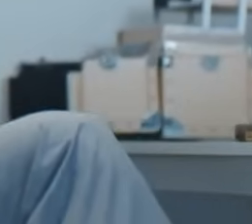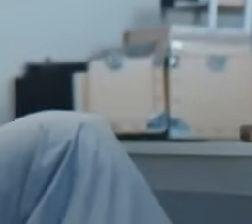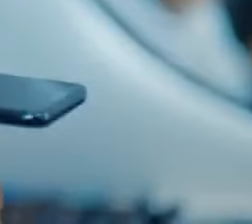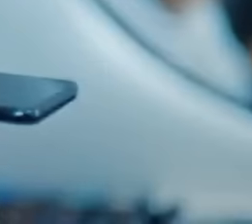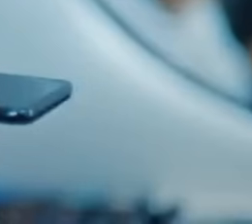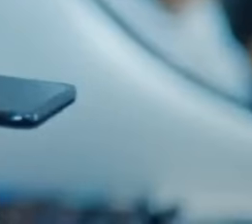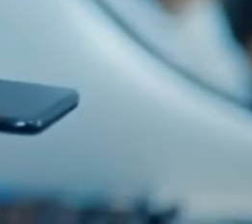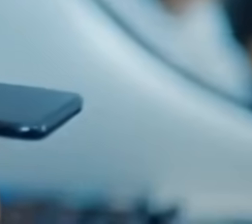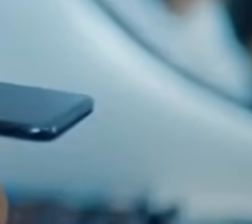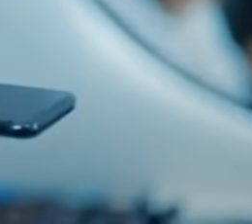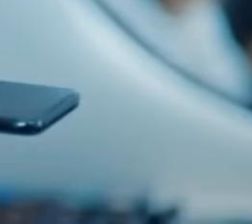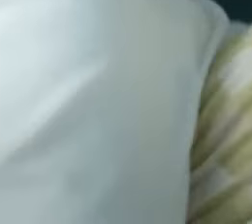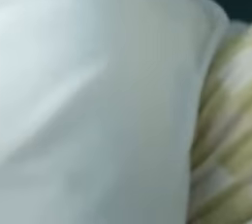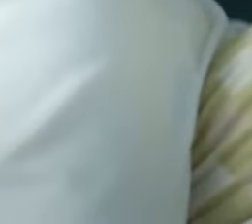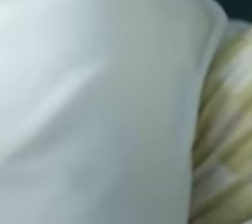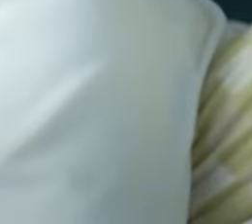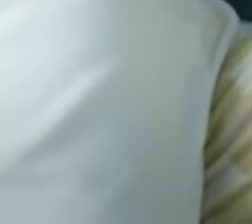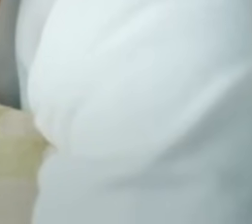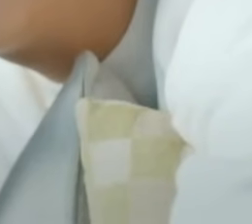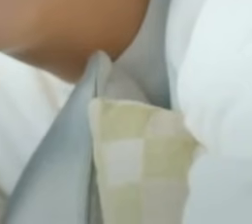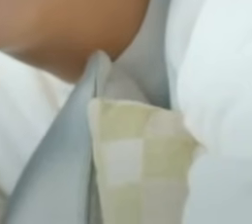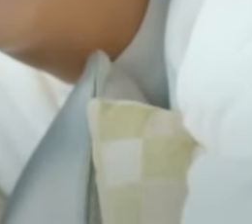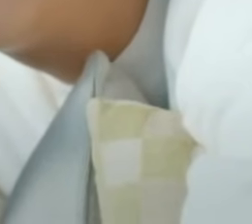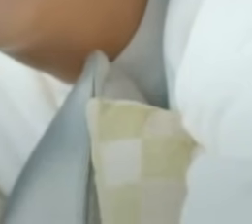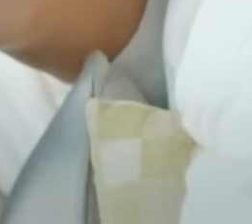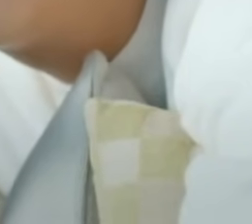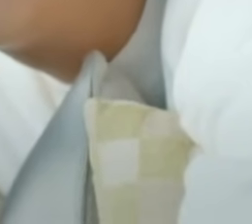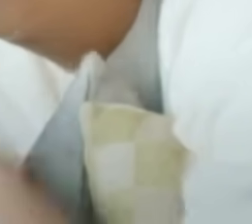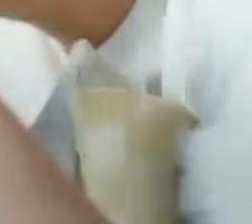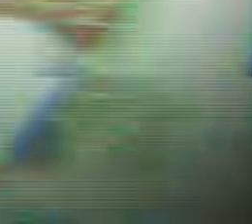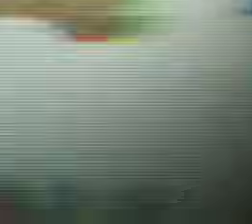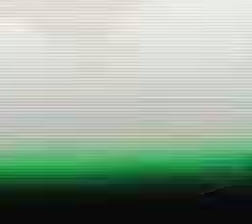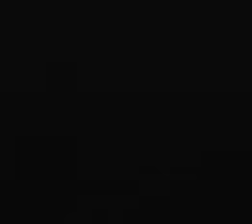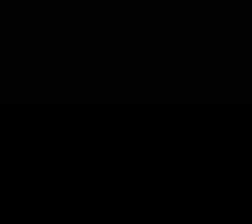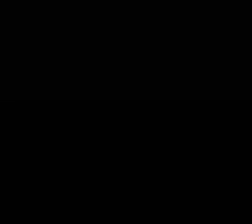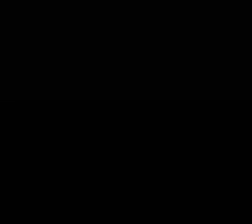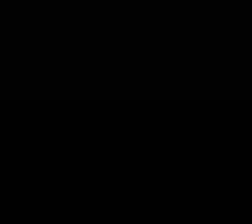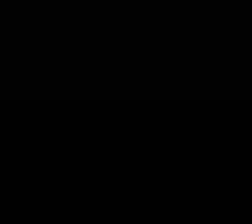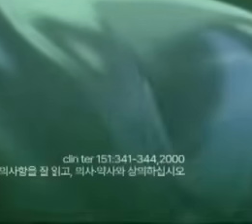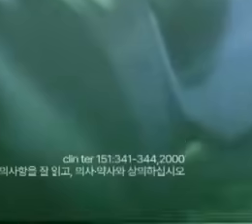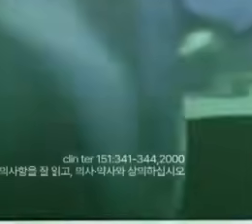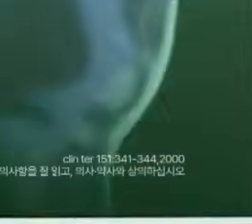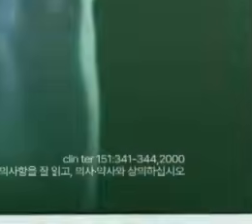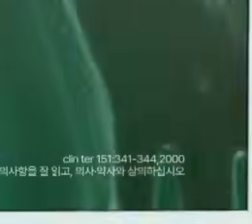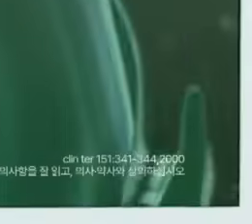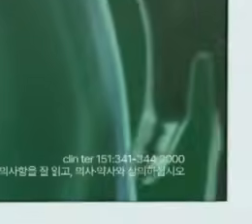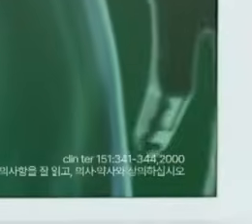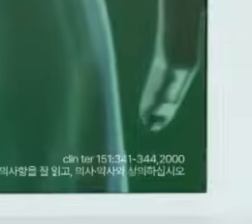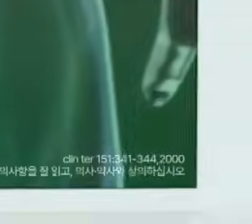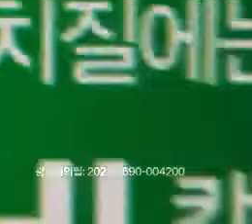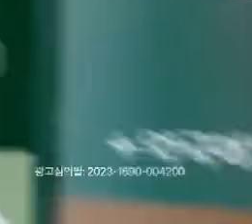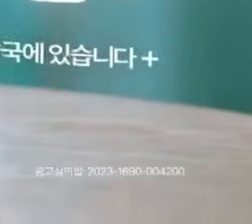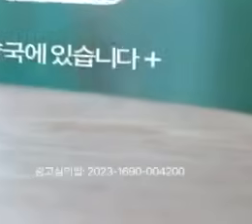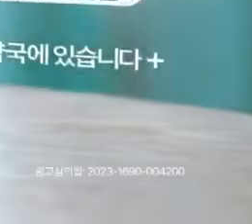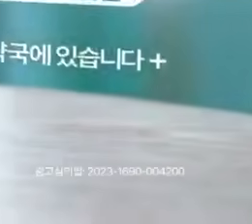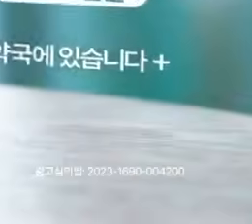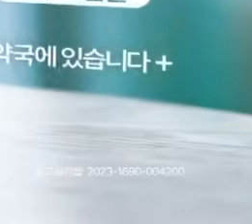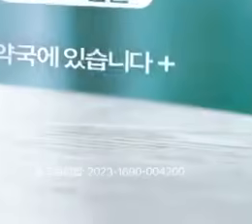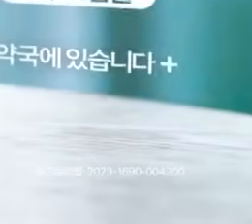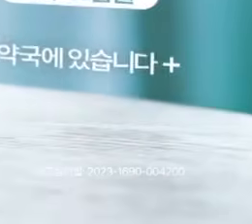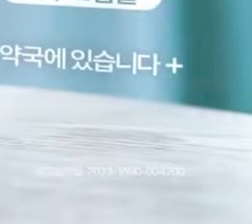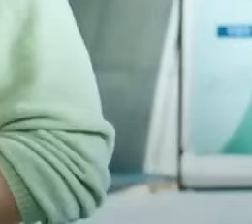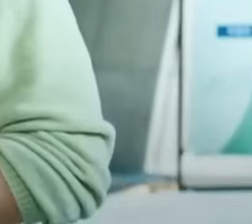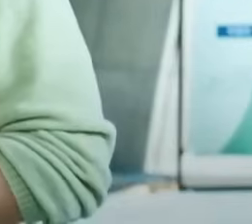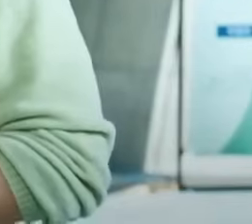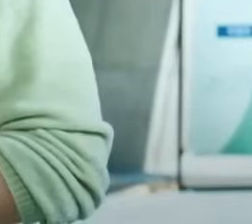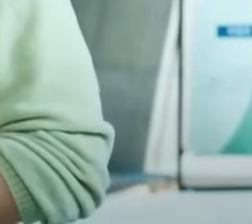시작해야지. 먹는 약이라 진짜 편해. 오, 먹는 약? 근데 이거 네 얘기지. 약해진 혈관을 튼튼하게 먹는 약